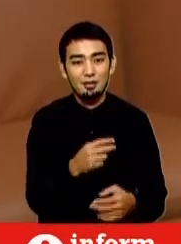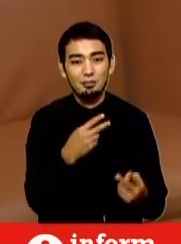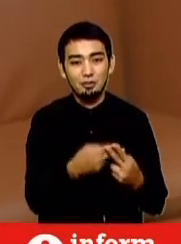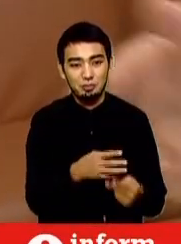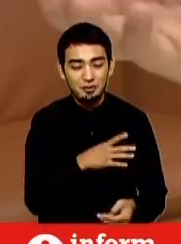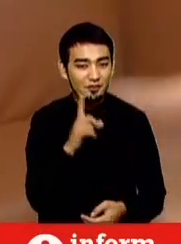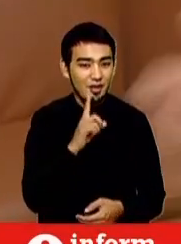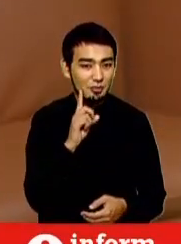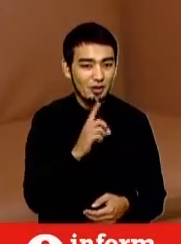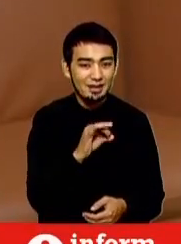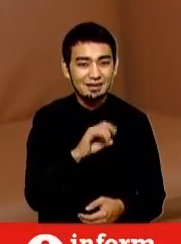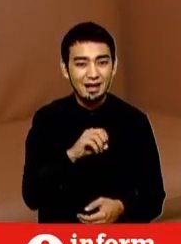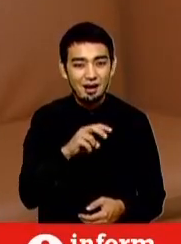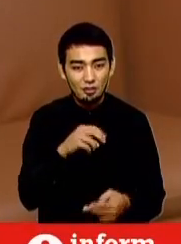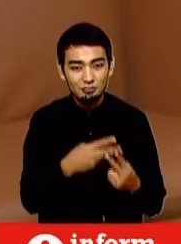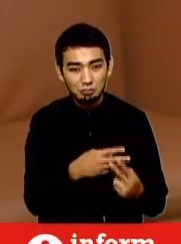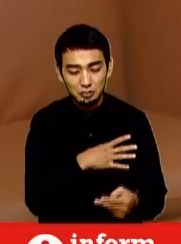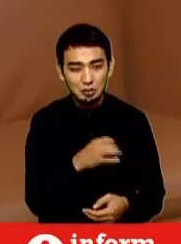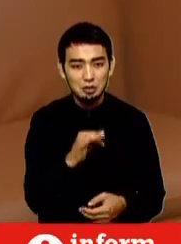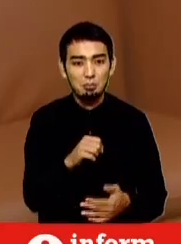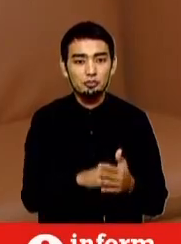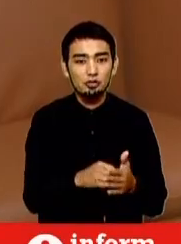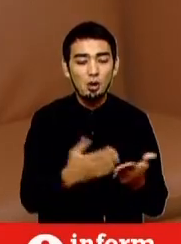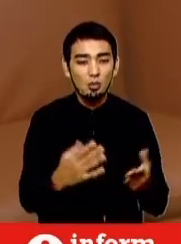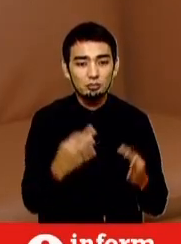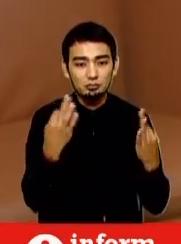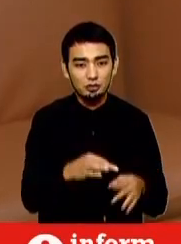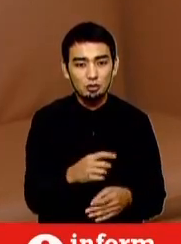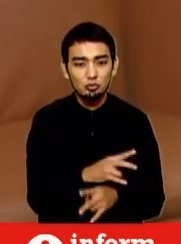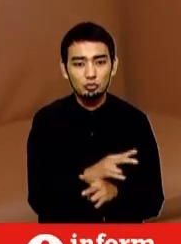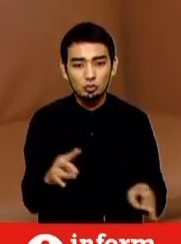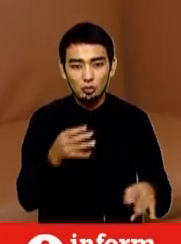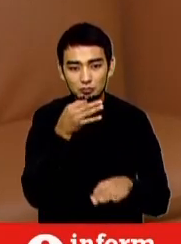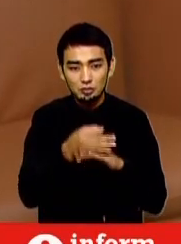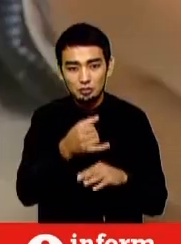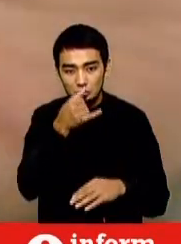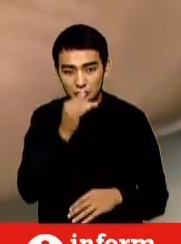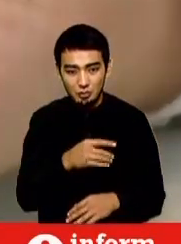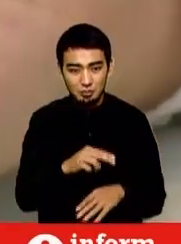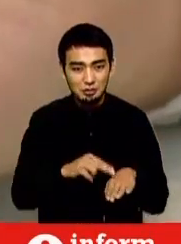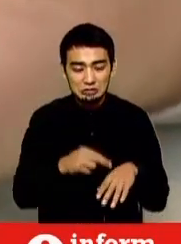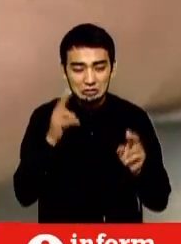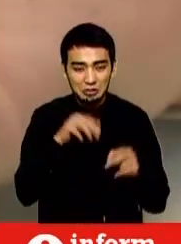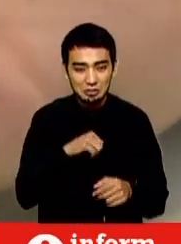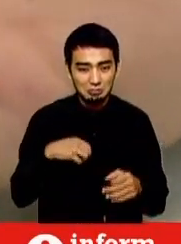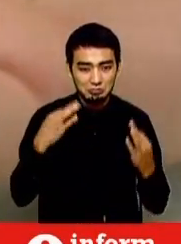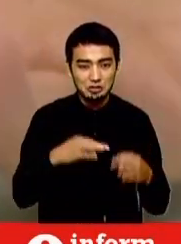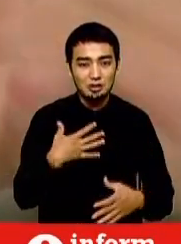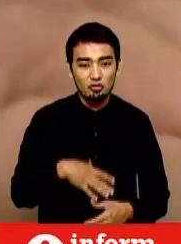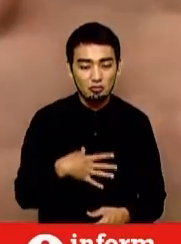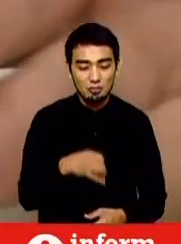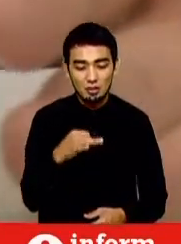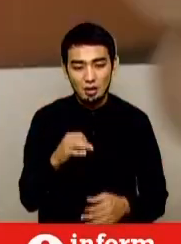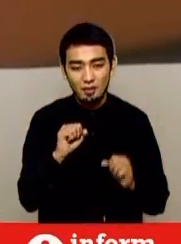ұстау изоляторында, одан кейін жібере салған. Қандай себеппен жібергенін ешкім айтып түсіндіре алмады полиция қызметкерлеріне. Адвокаттың сөзінше іздестіру